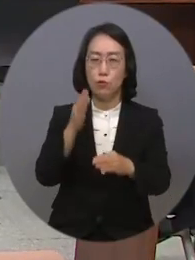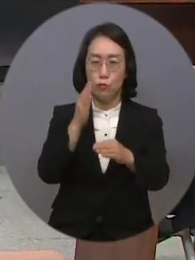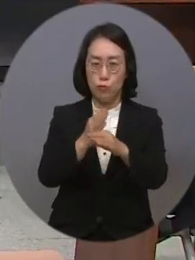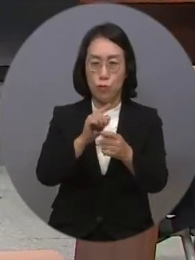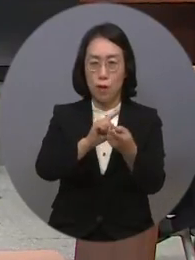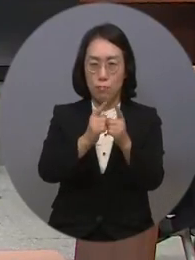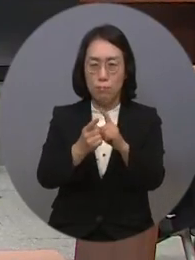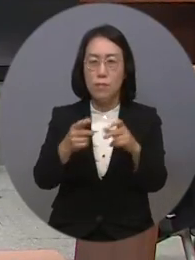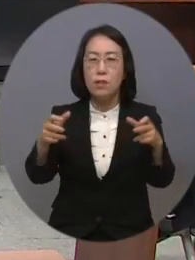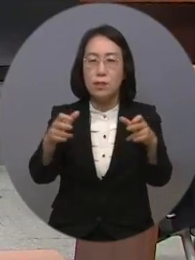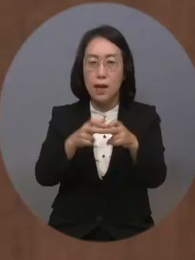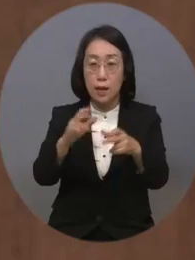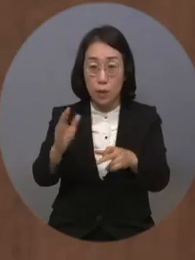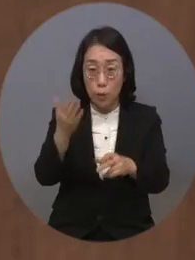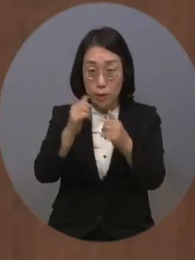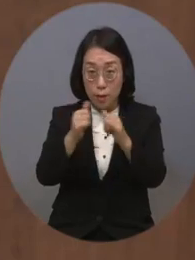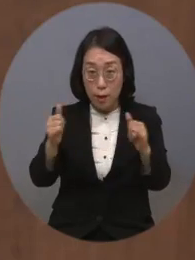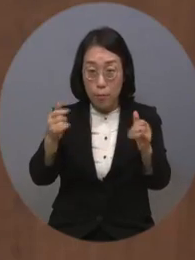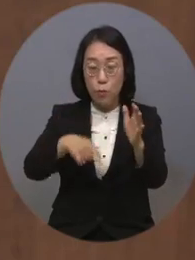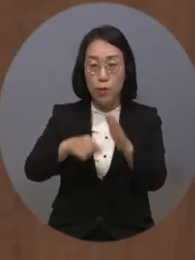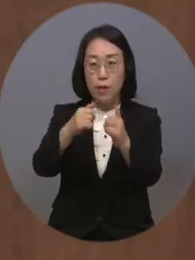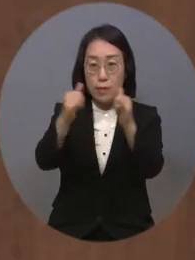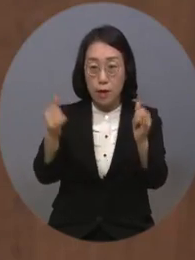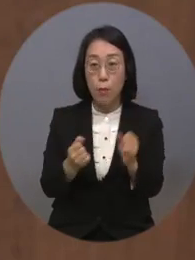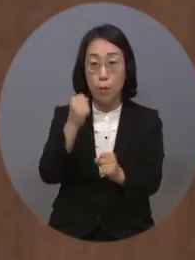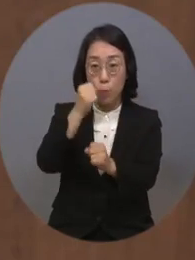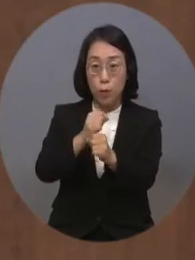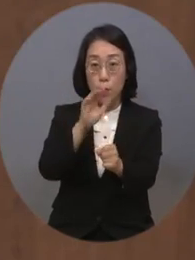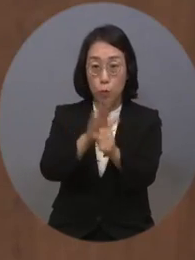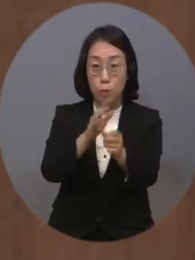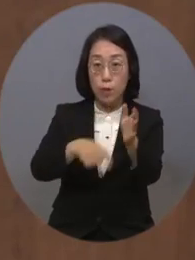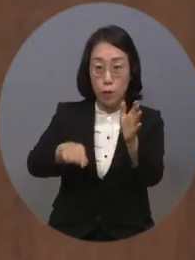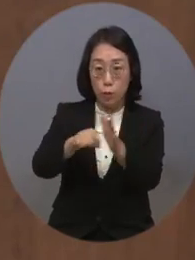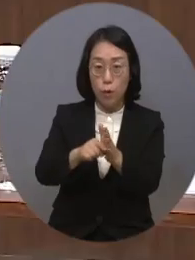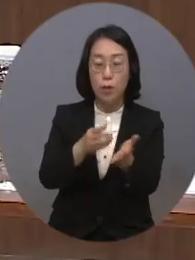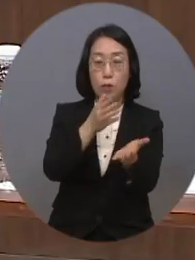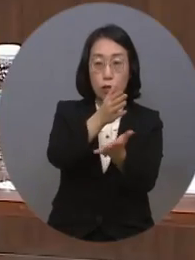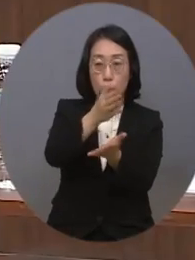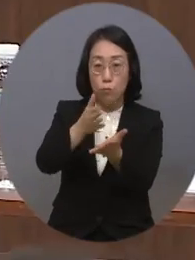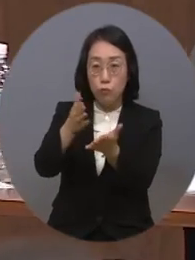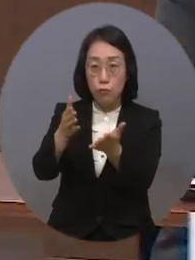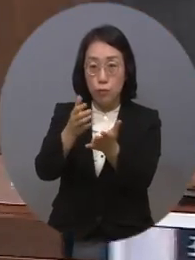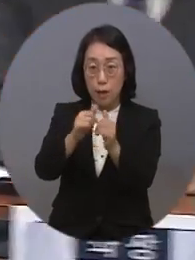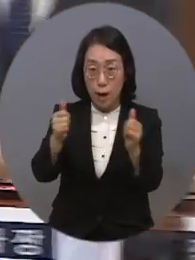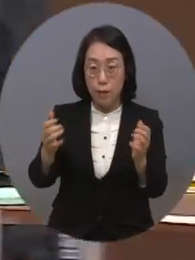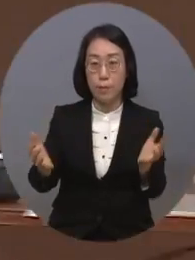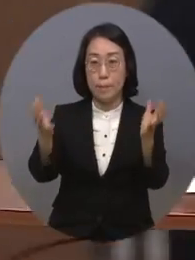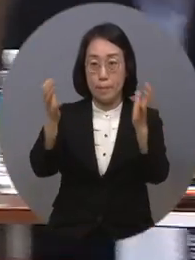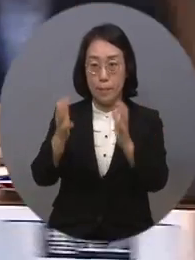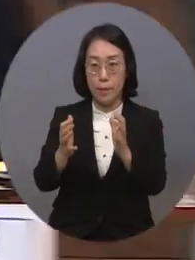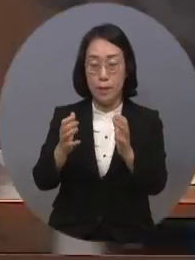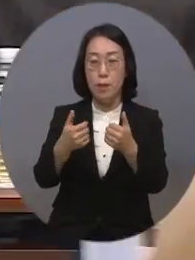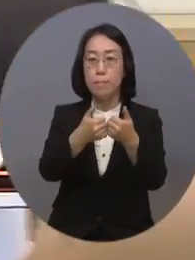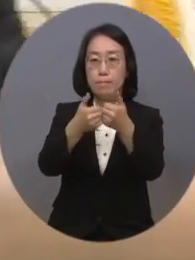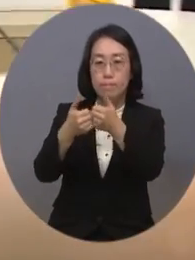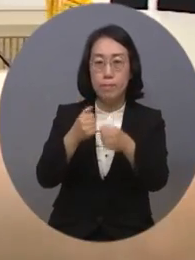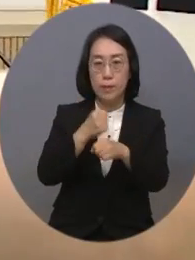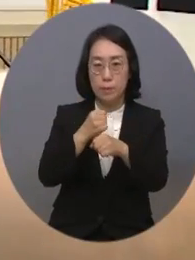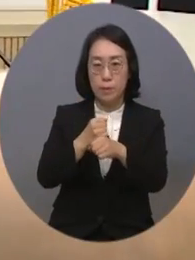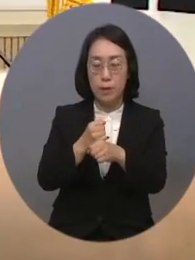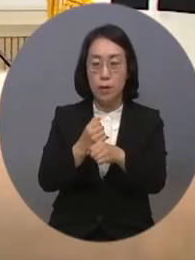중도장애인의 일상생활 적응과 사회복귀 지원을 위해 관련 전문가들이 머리를 맞댔습니다.